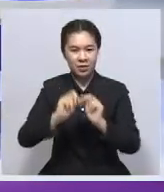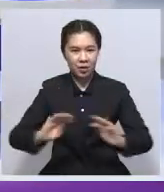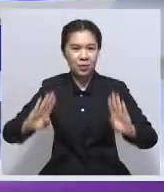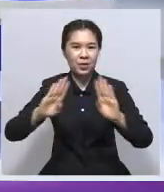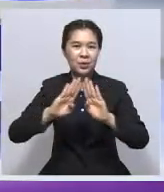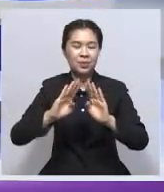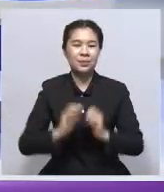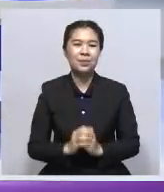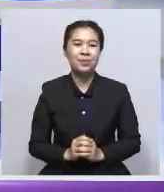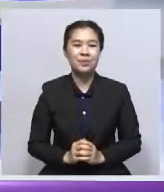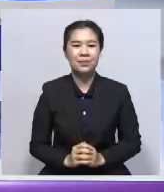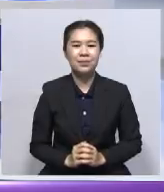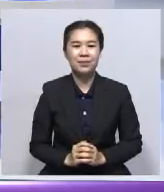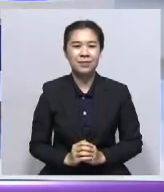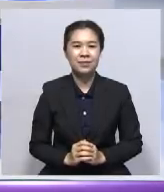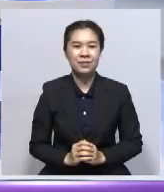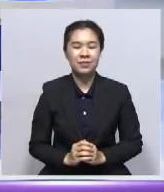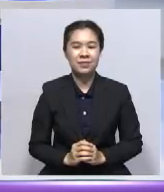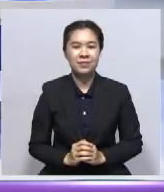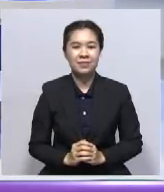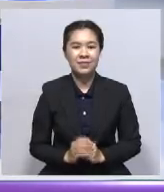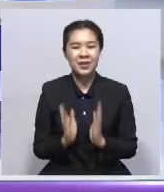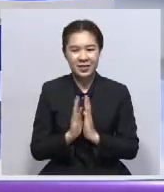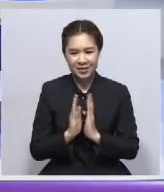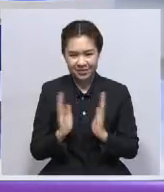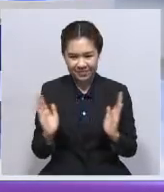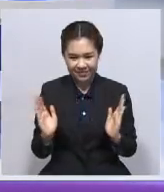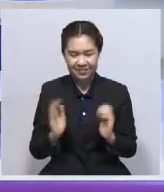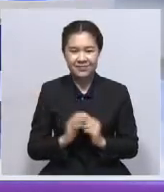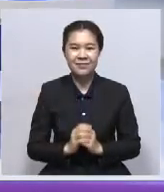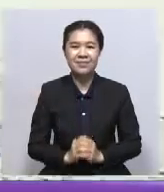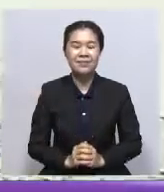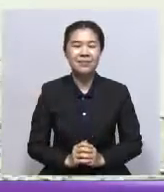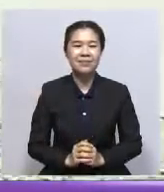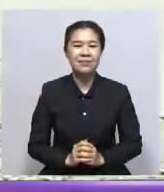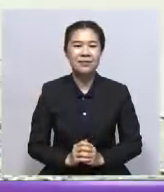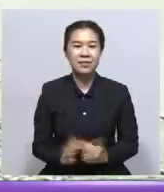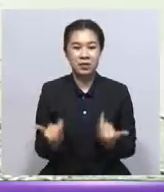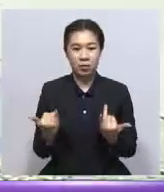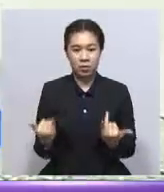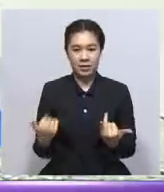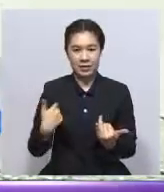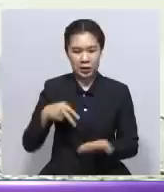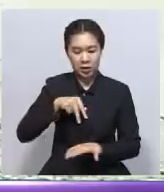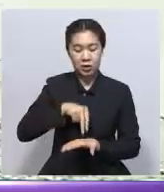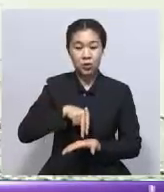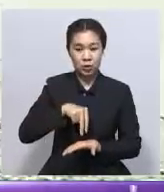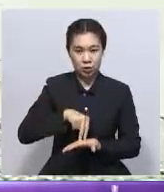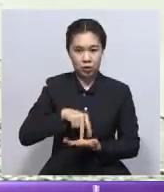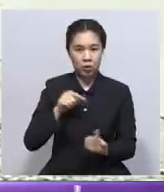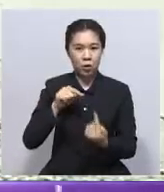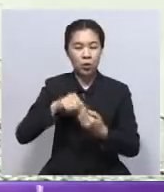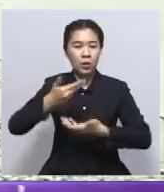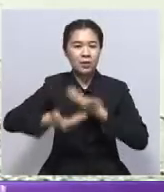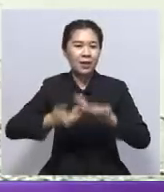เชิญค่ะคุณโสรดาค่ะ ขอบคุณค่ะคุณนิสาการคุณปัทมาพรค่ะซึ่งที่ดิฉันยืนอยู่ในขณะนี้นะคะคือบริเวณต